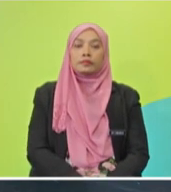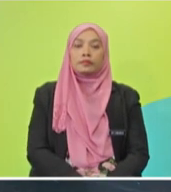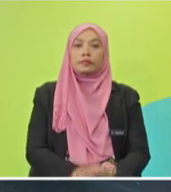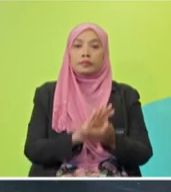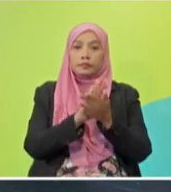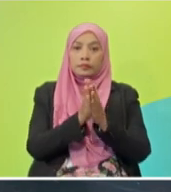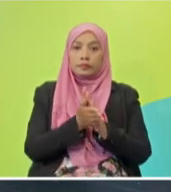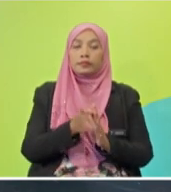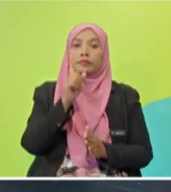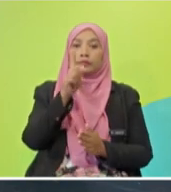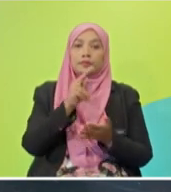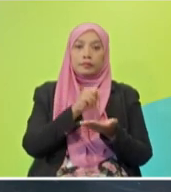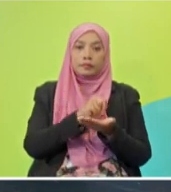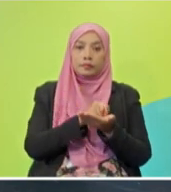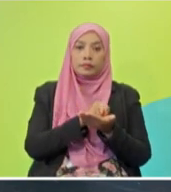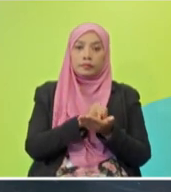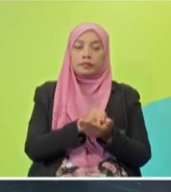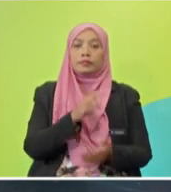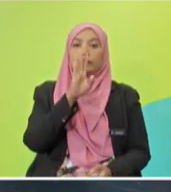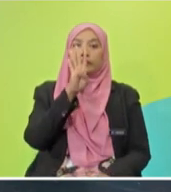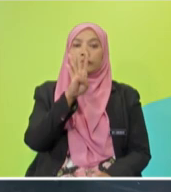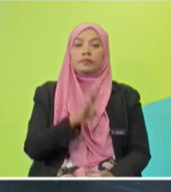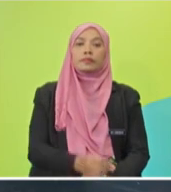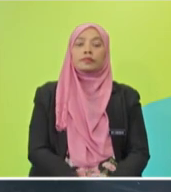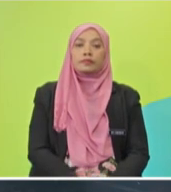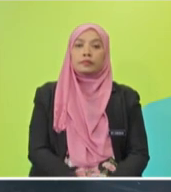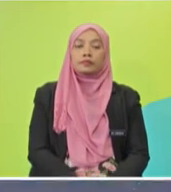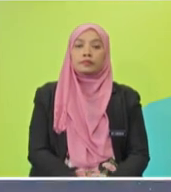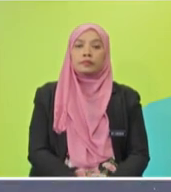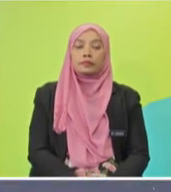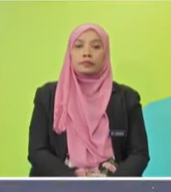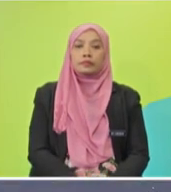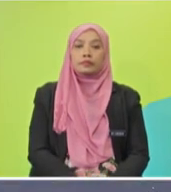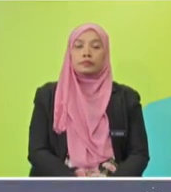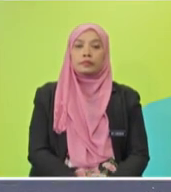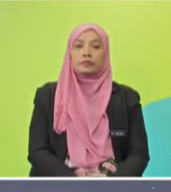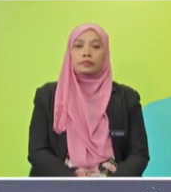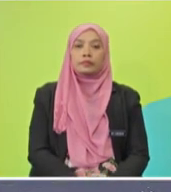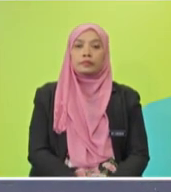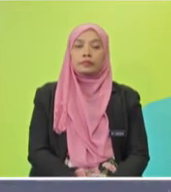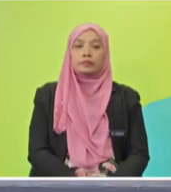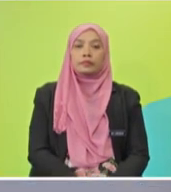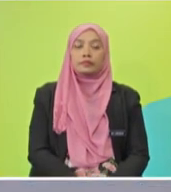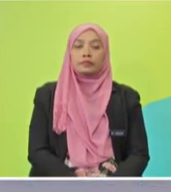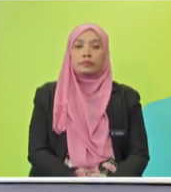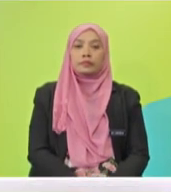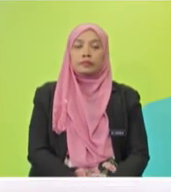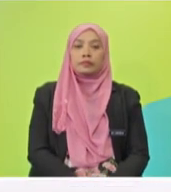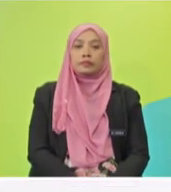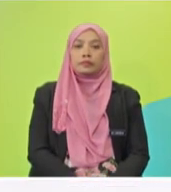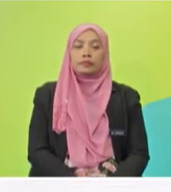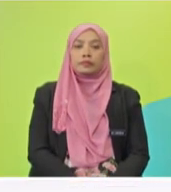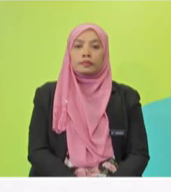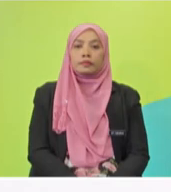Satu nisbah empat. Okey, maksudnya Syuan dah keluarkan sebahagian satu daripada empat bahagian kek tersebut. Okey.